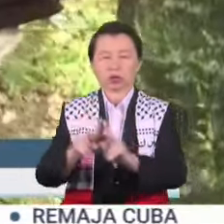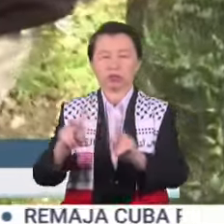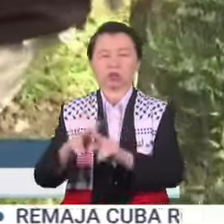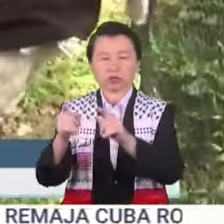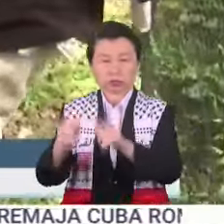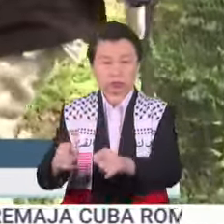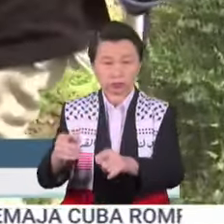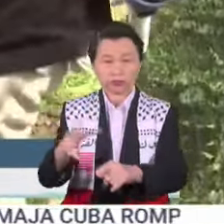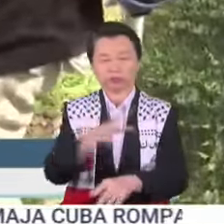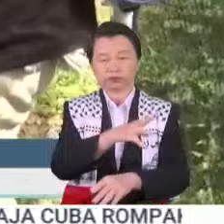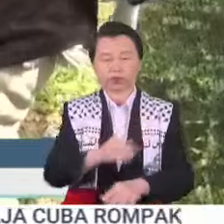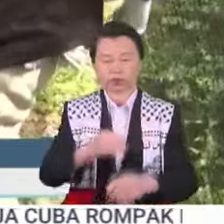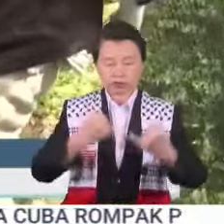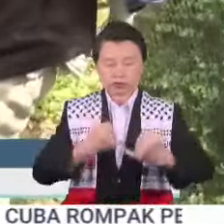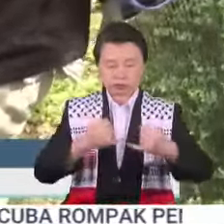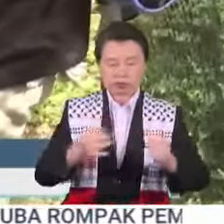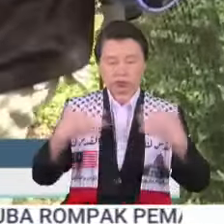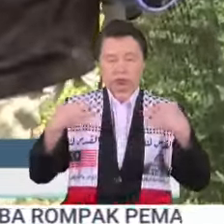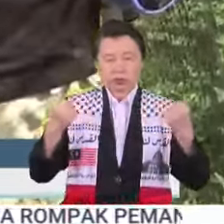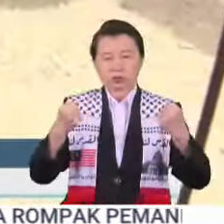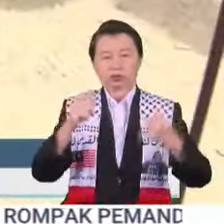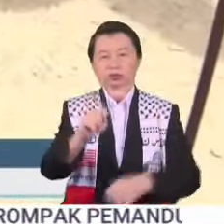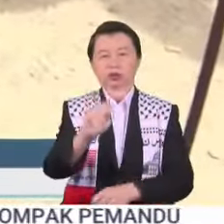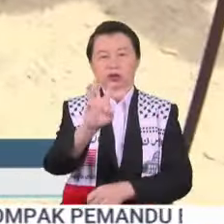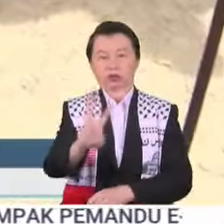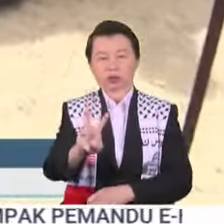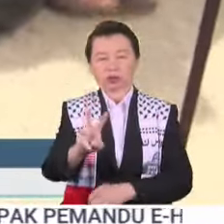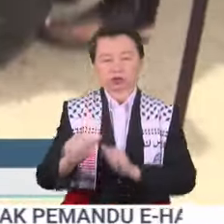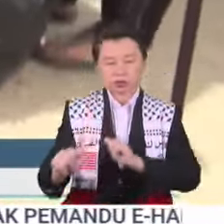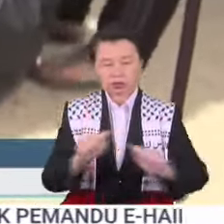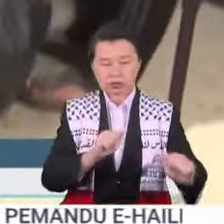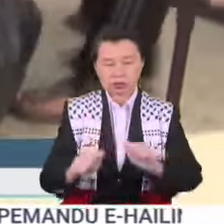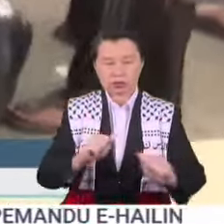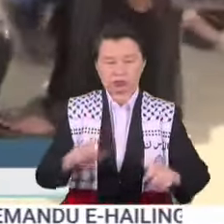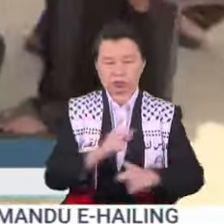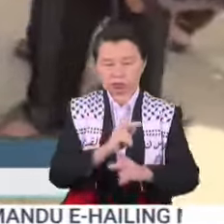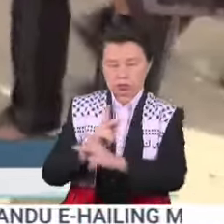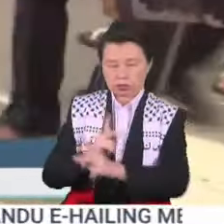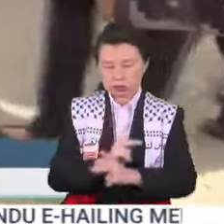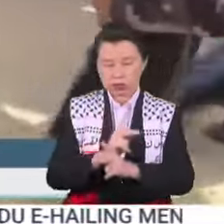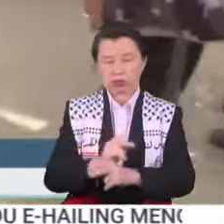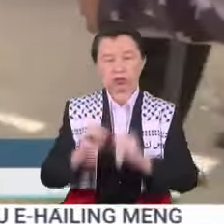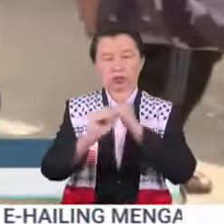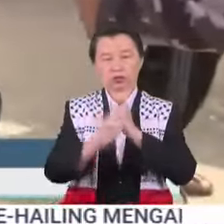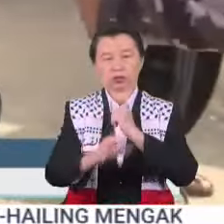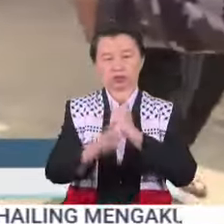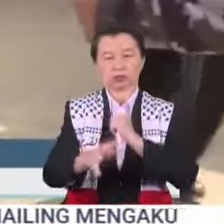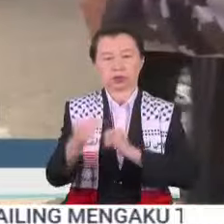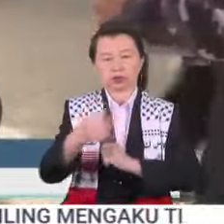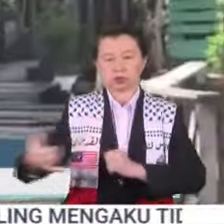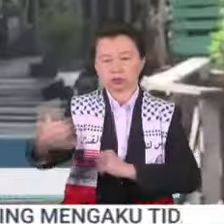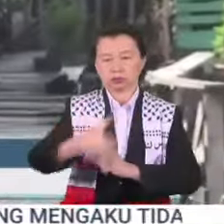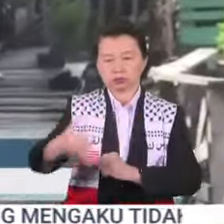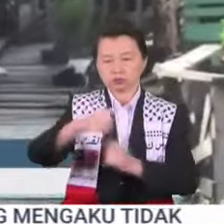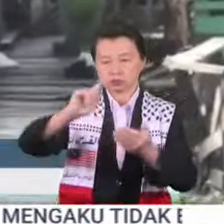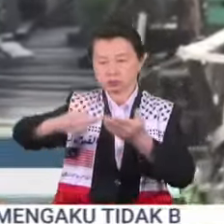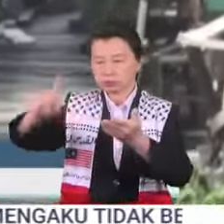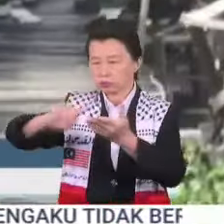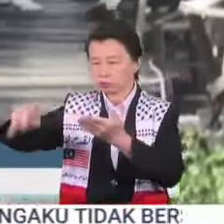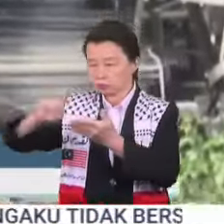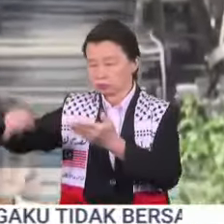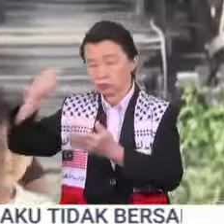berkenaan. Dalam pada itu, Jabatan Kesihatan Tawau juga giat mengadakan kawalan dan kempen selain rondaan dan